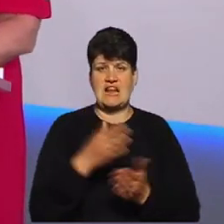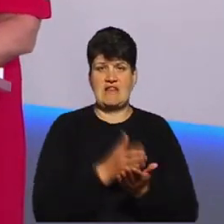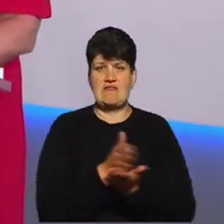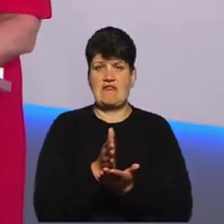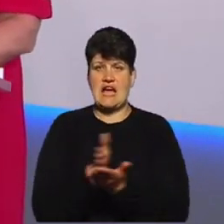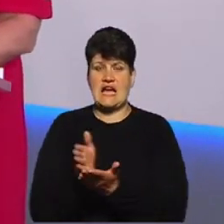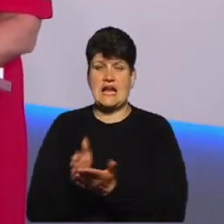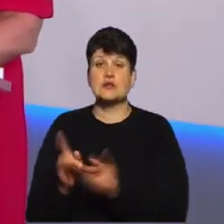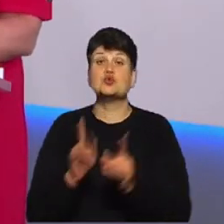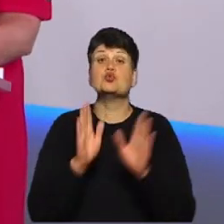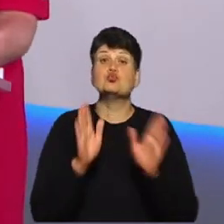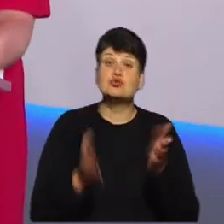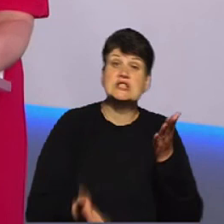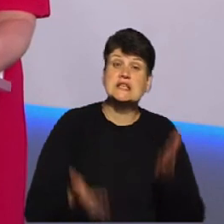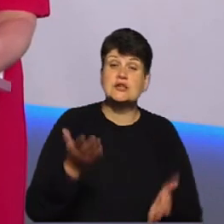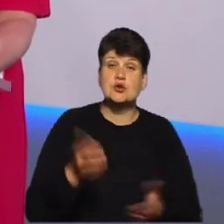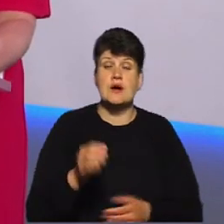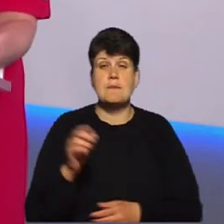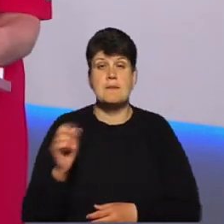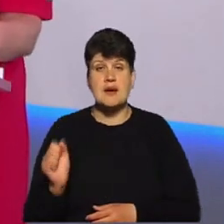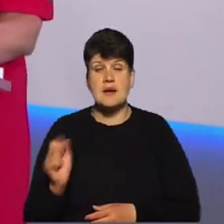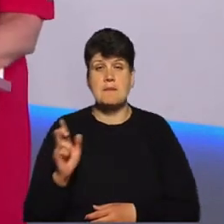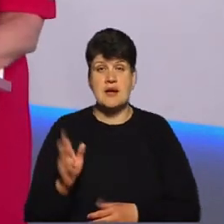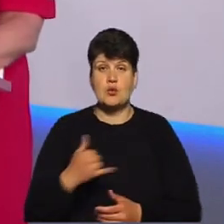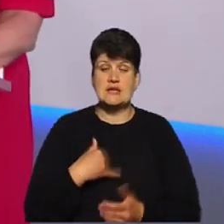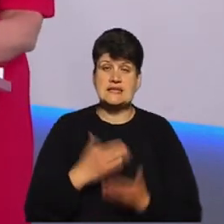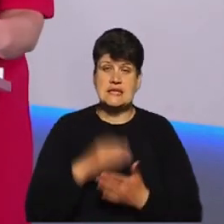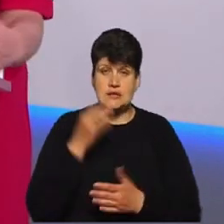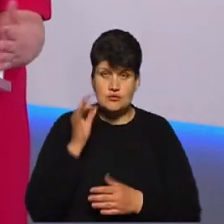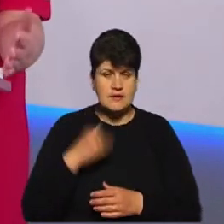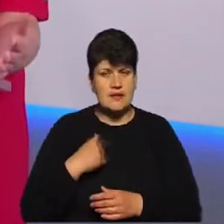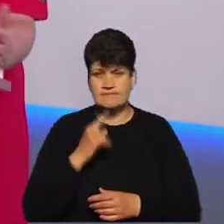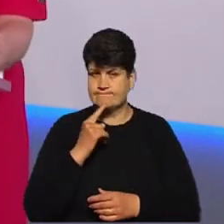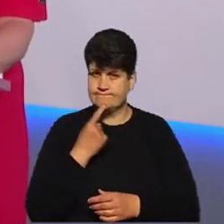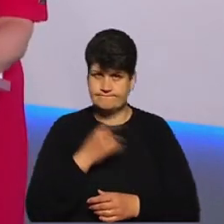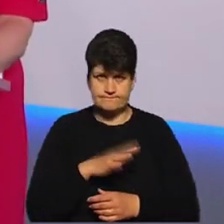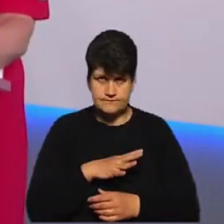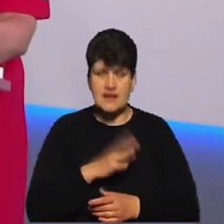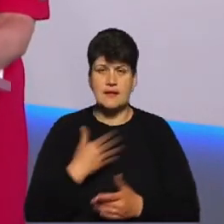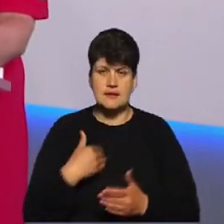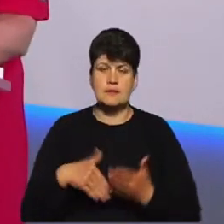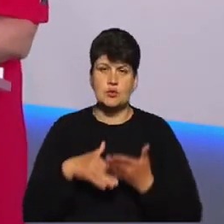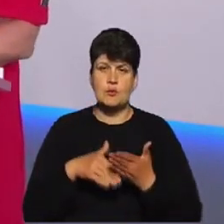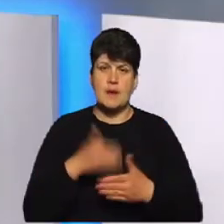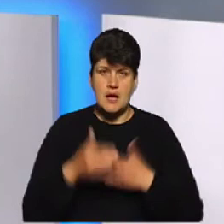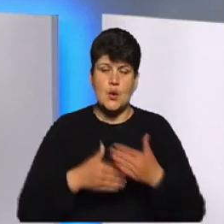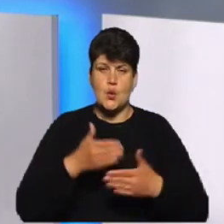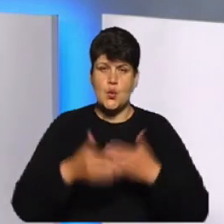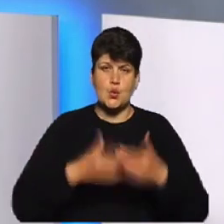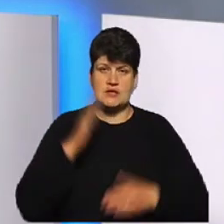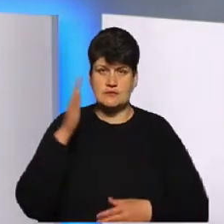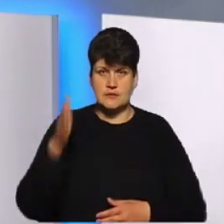Б. Ми маємо досвід. Він дався нам дуже важко, але він нам допомагає рухатися вперед. Словом, боятися не треба, якщо